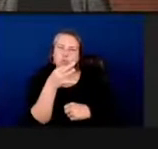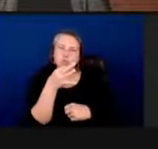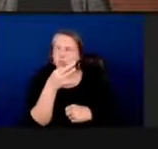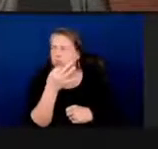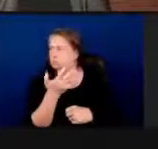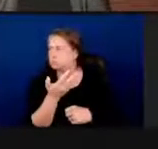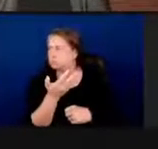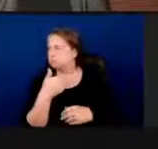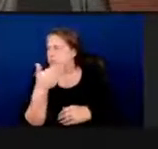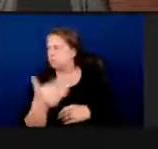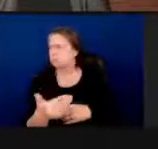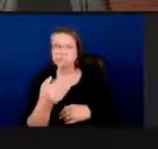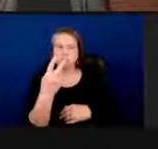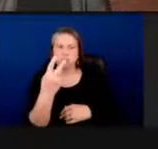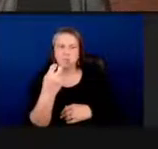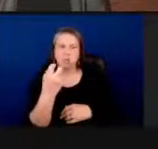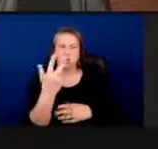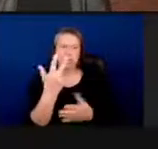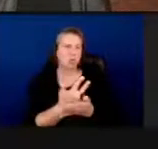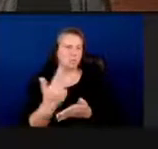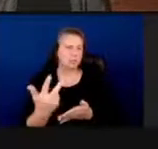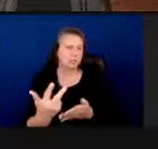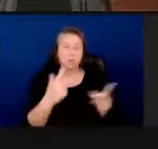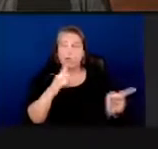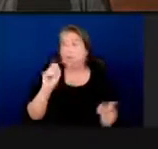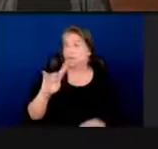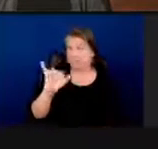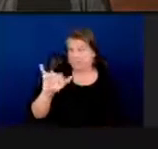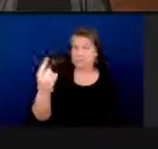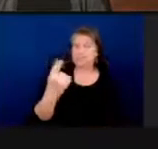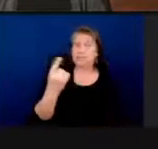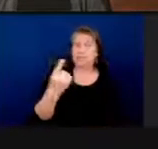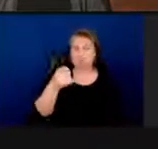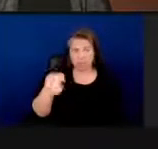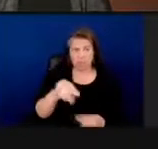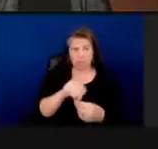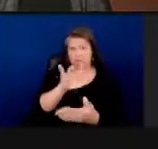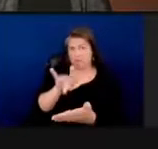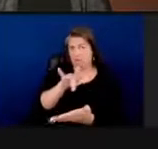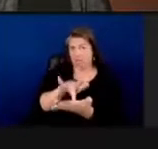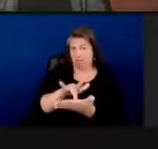tutawapa maelezo kamili ndani ya muda wa wiki mbili hadi tatu.